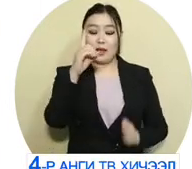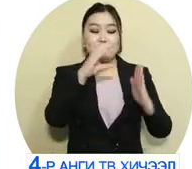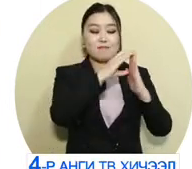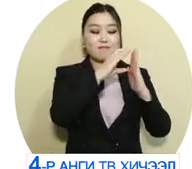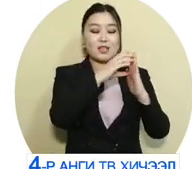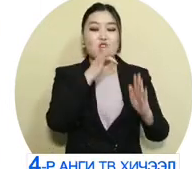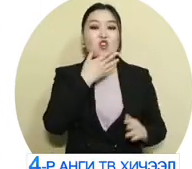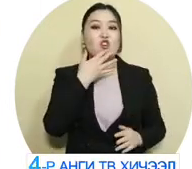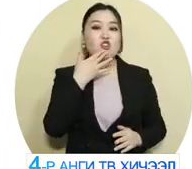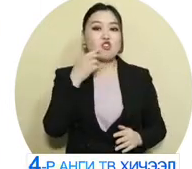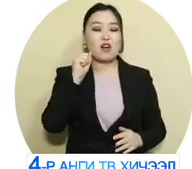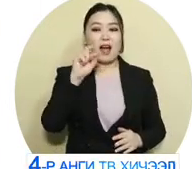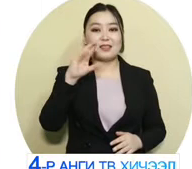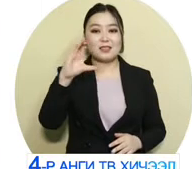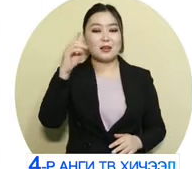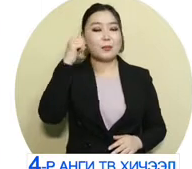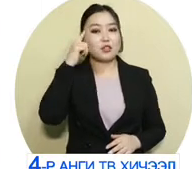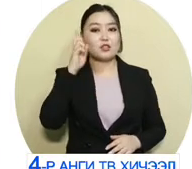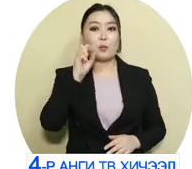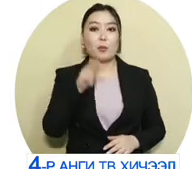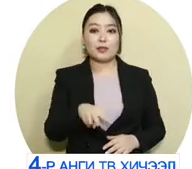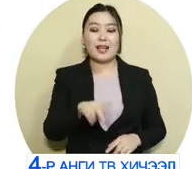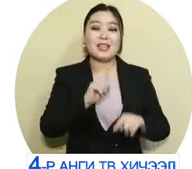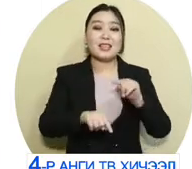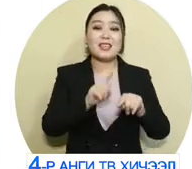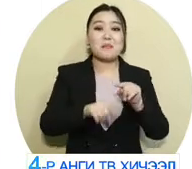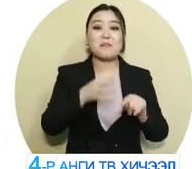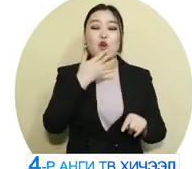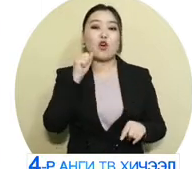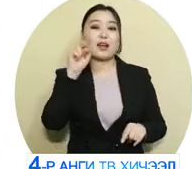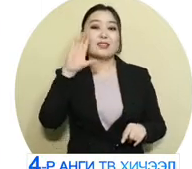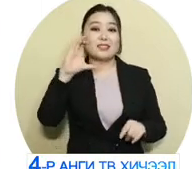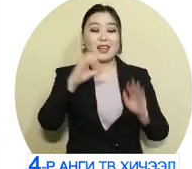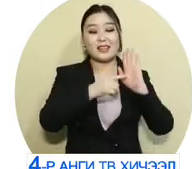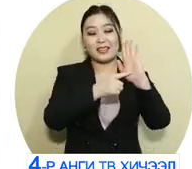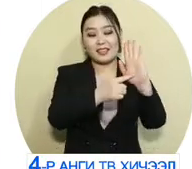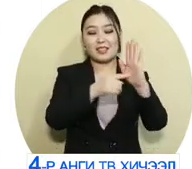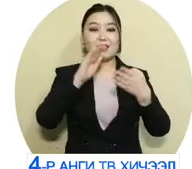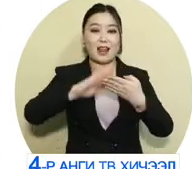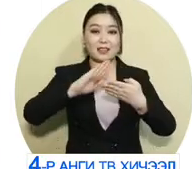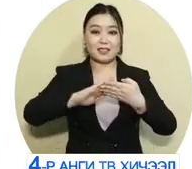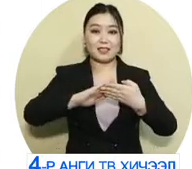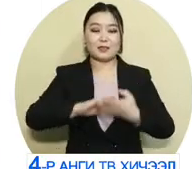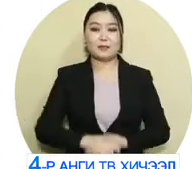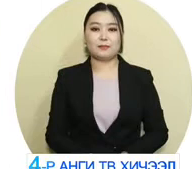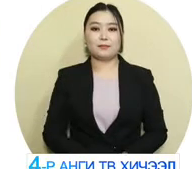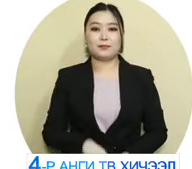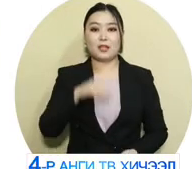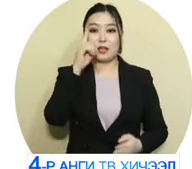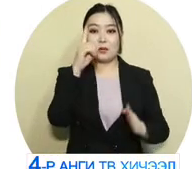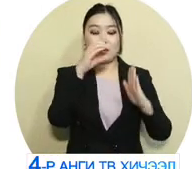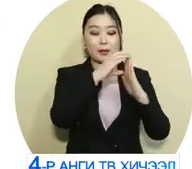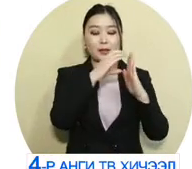өнг аясыг тунгаан бодсон бол ямар өнг аясыг илэрхийлснийг танилцъя. За, нэгдүгээр бадаг